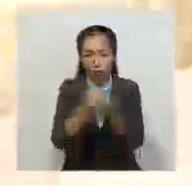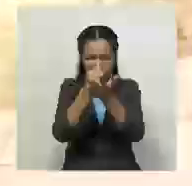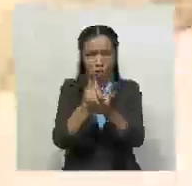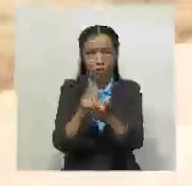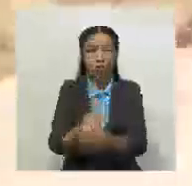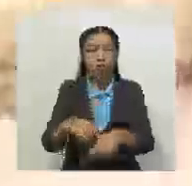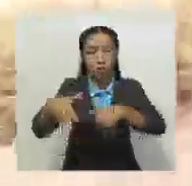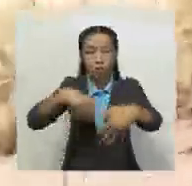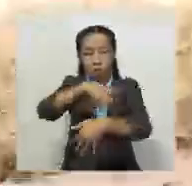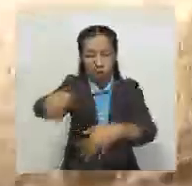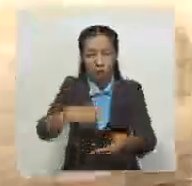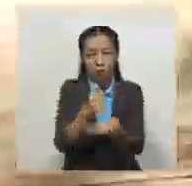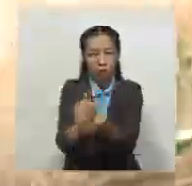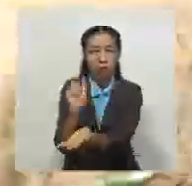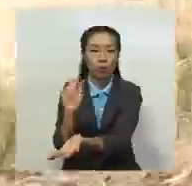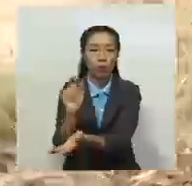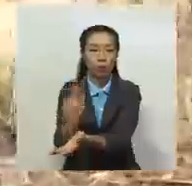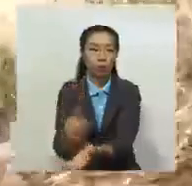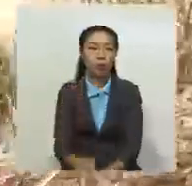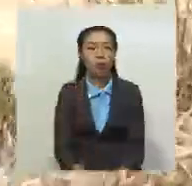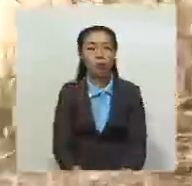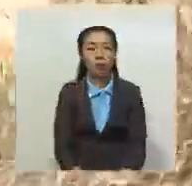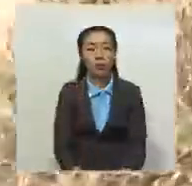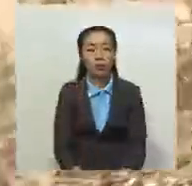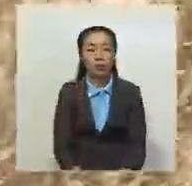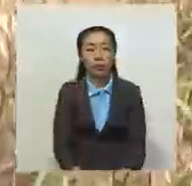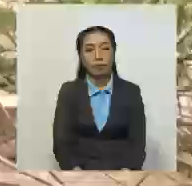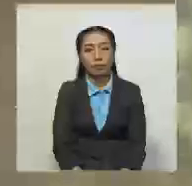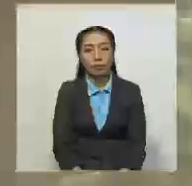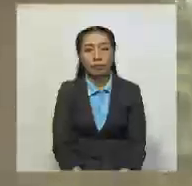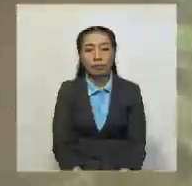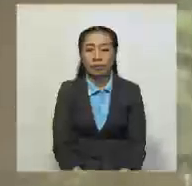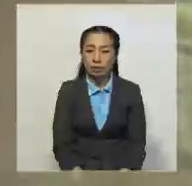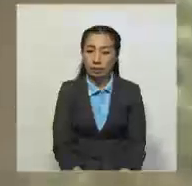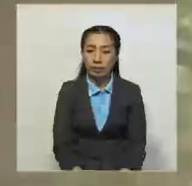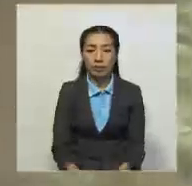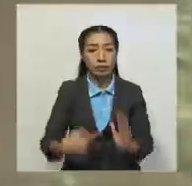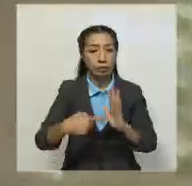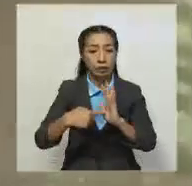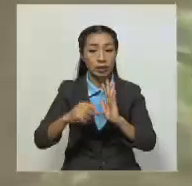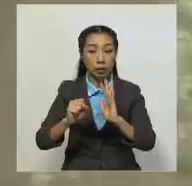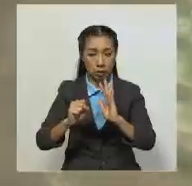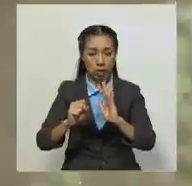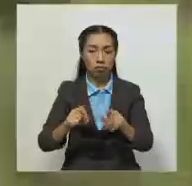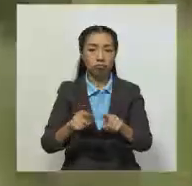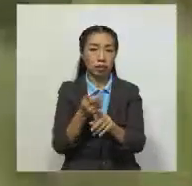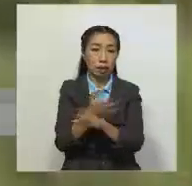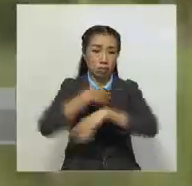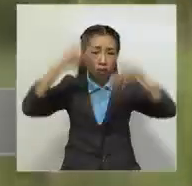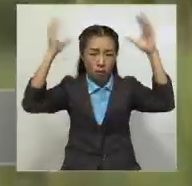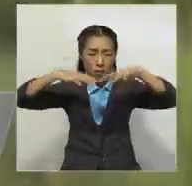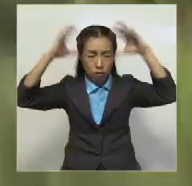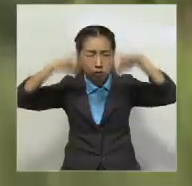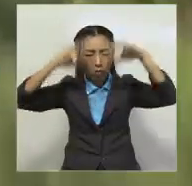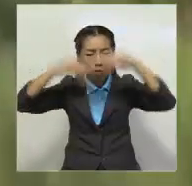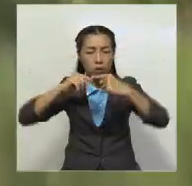ดมให้ความช่วยเหลือประชาชนในพื้นที่โดยเร่งด่วนแล้วค่ะ มาต่อกันที่จังหวัดสระบุรีนะครับหลังจากมีฝนตกหนัก